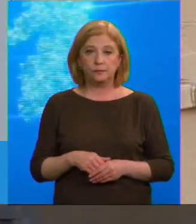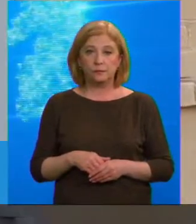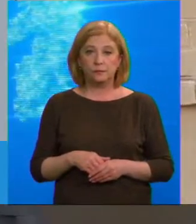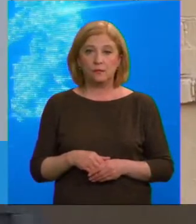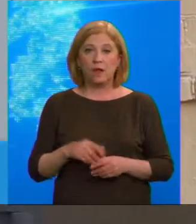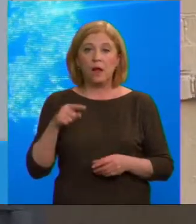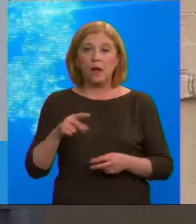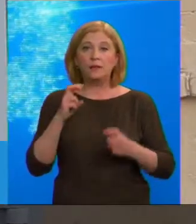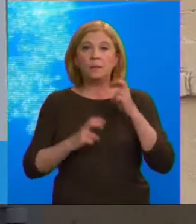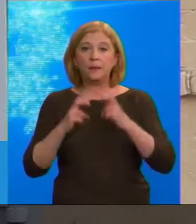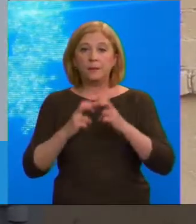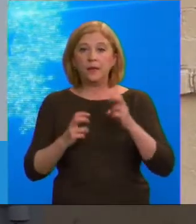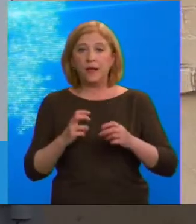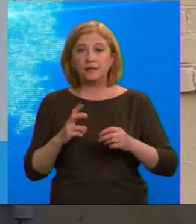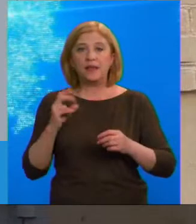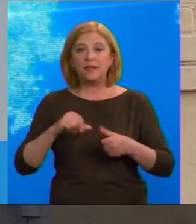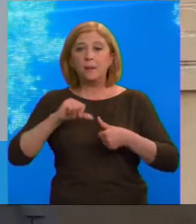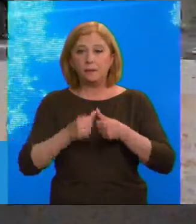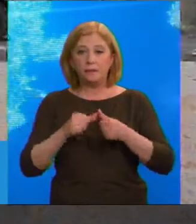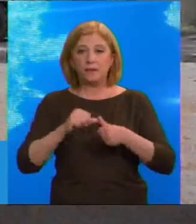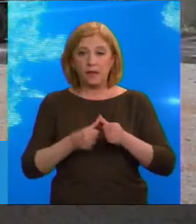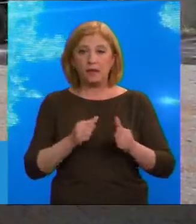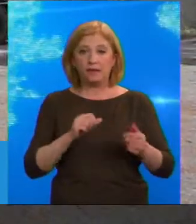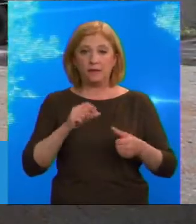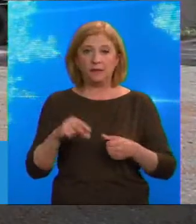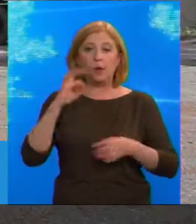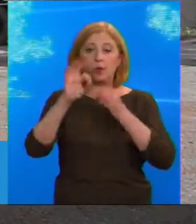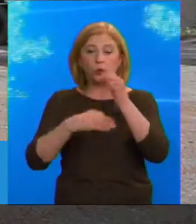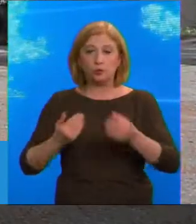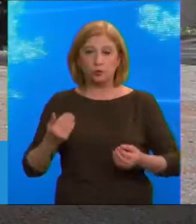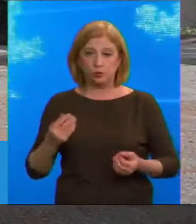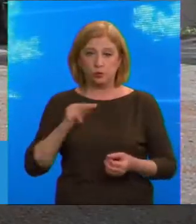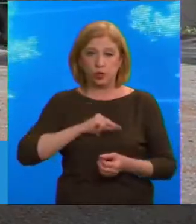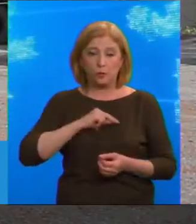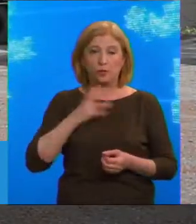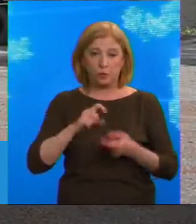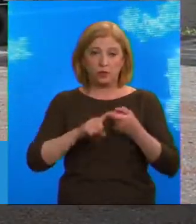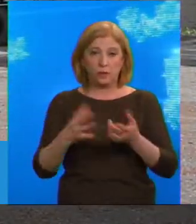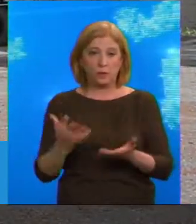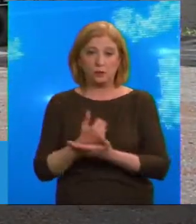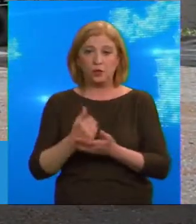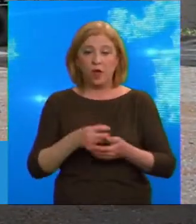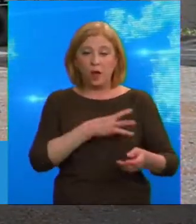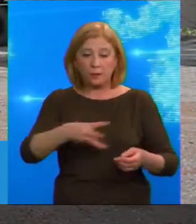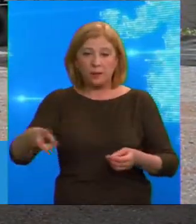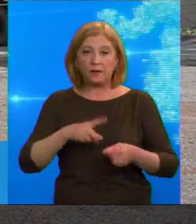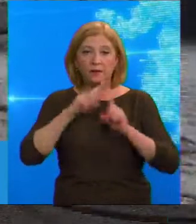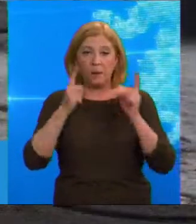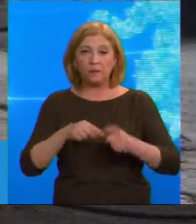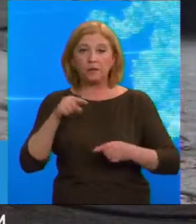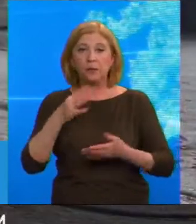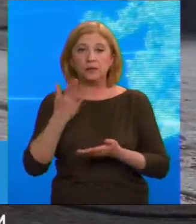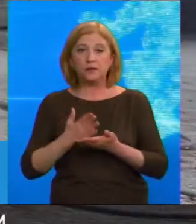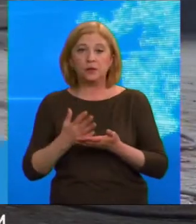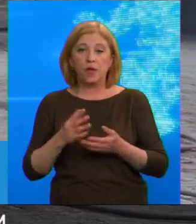Это предприятие непрерывного цикла, значит, люди здесь работают круглосуточно. Есть риск подхватить заразу. Антисептик, которым обрабатывают территорию, необычный. Он создает